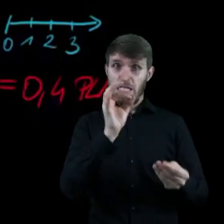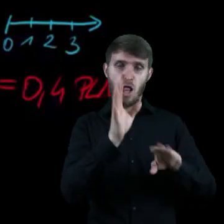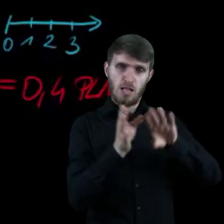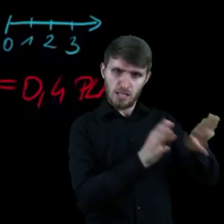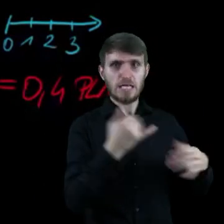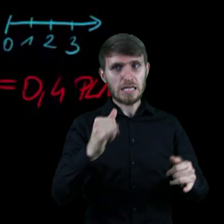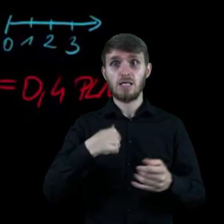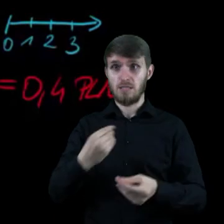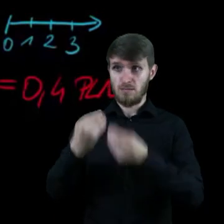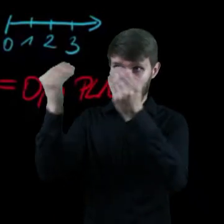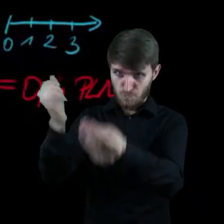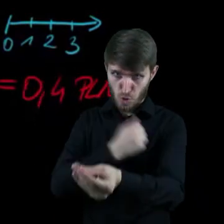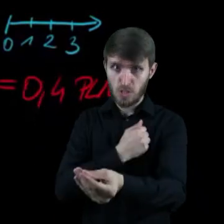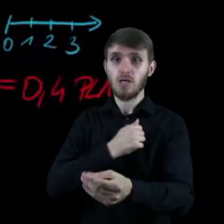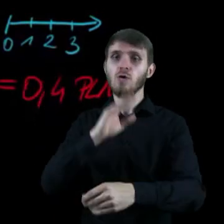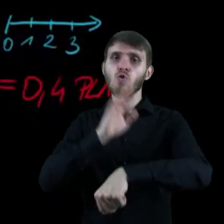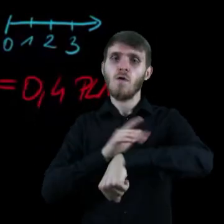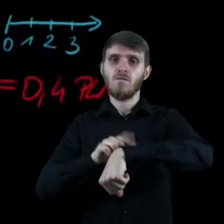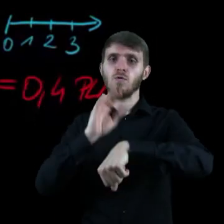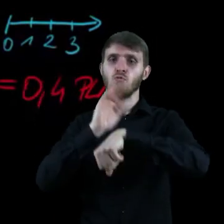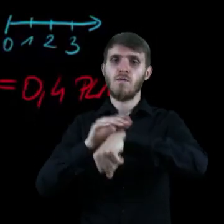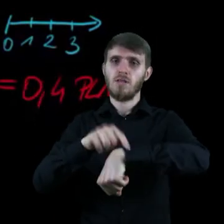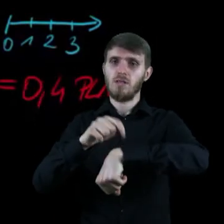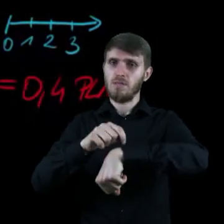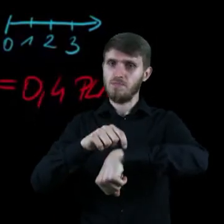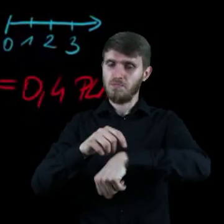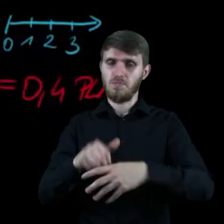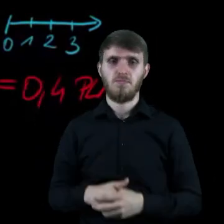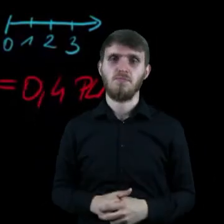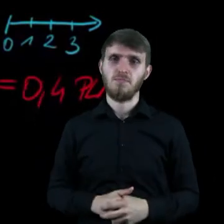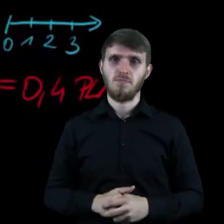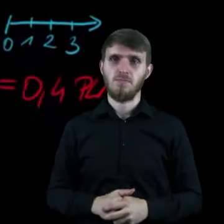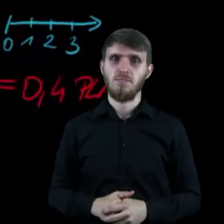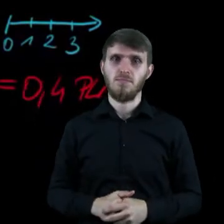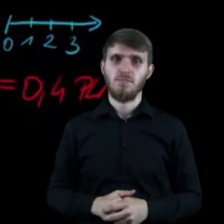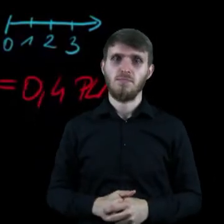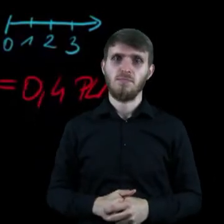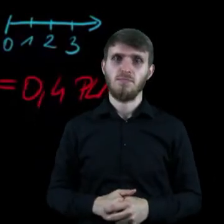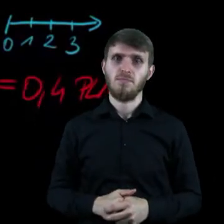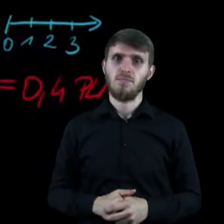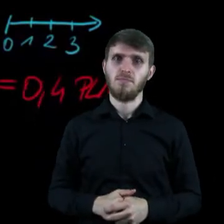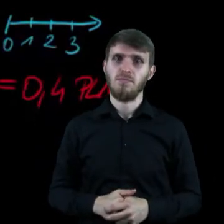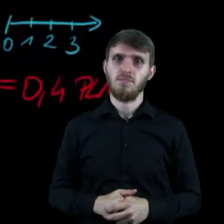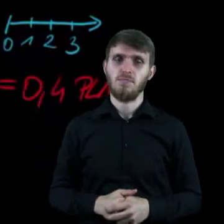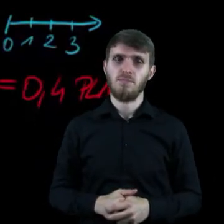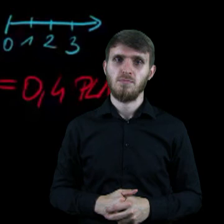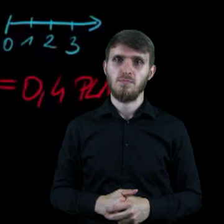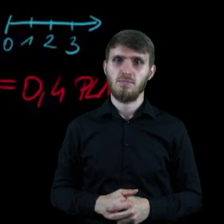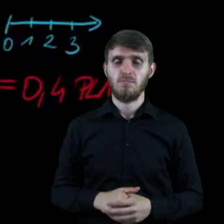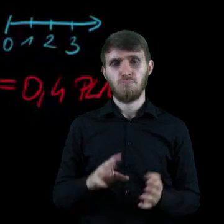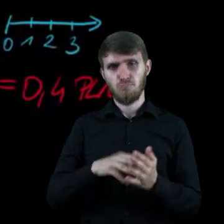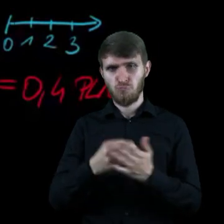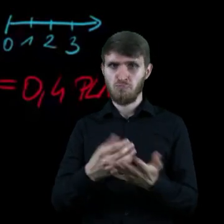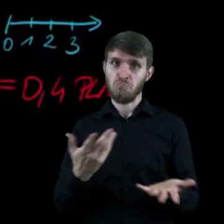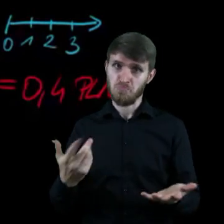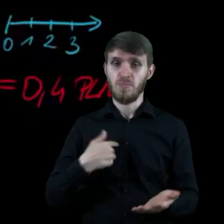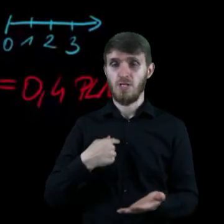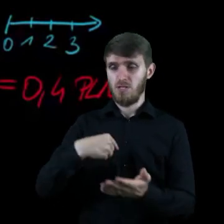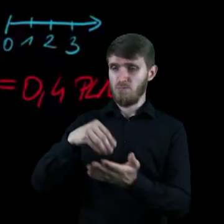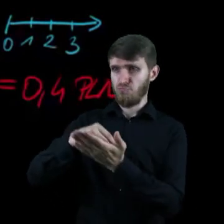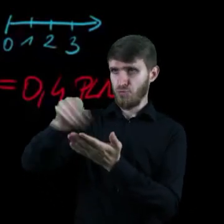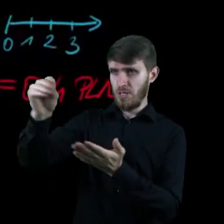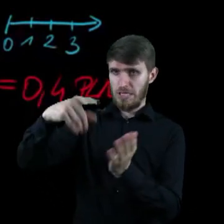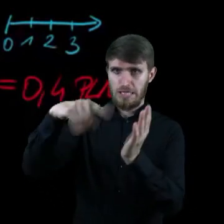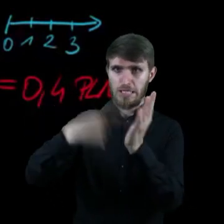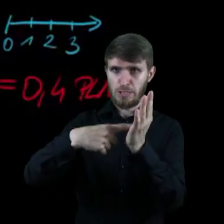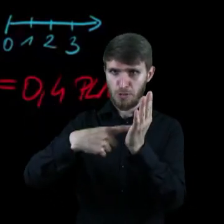obligacji zerokuponowych są obligacje, przy których pożyczkodawca otrzymuje kwotę odsetek przez cały okres zobowiązania. Czyli inaczej mówiąc,